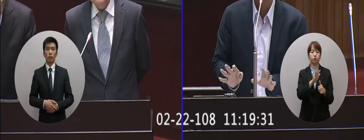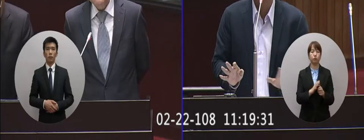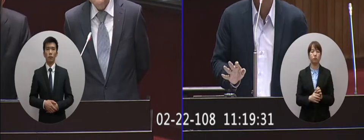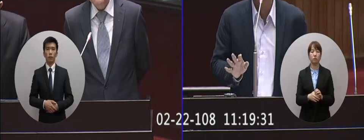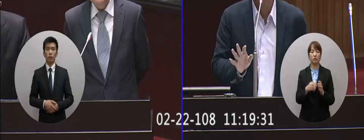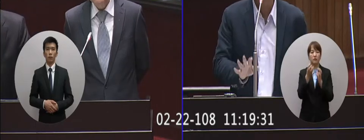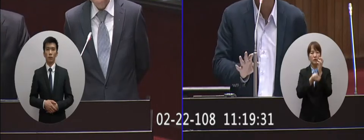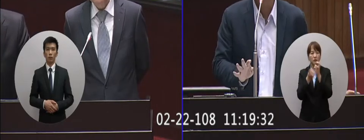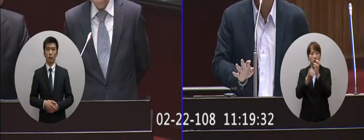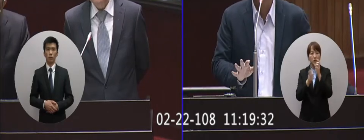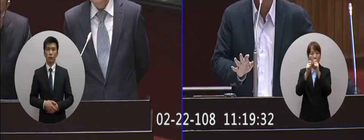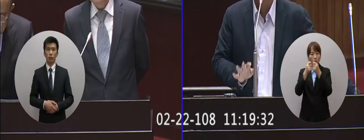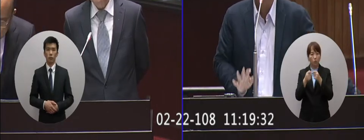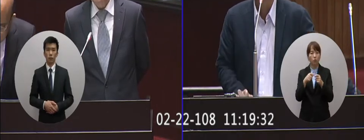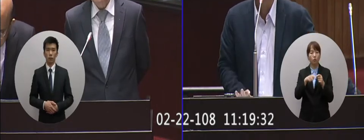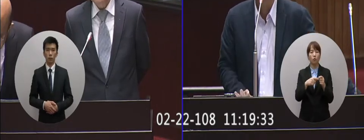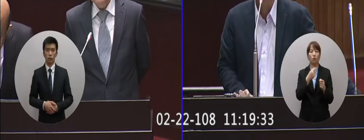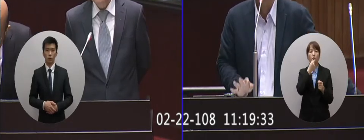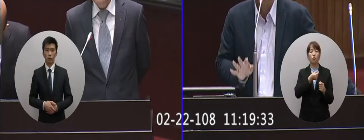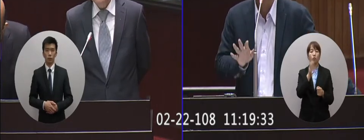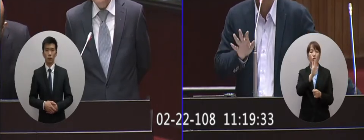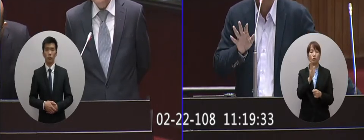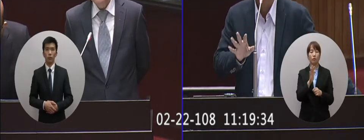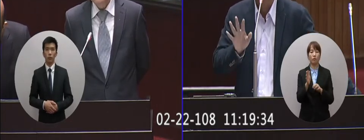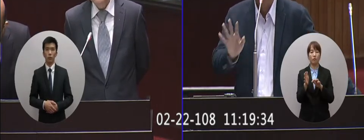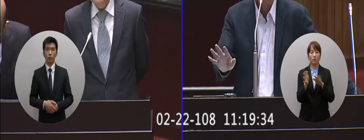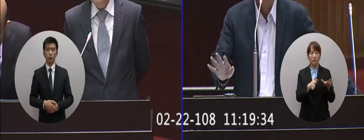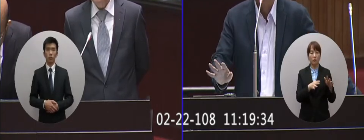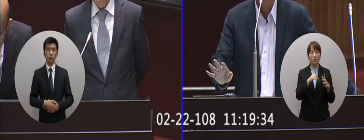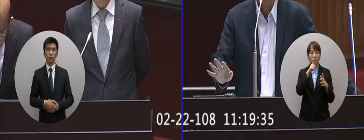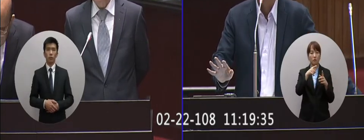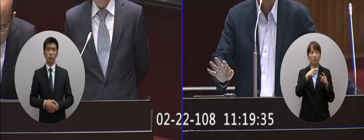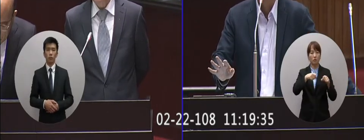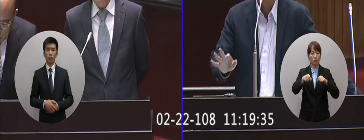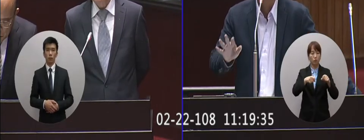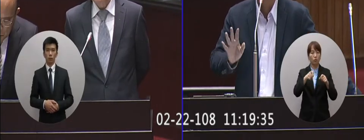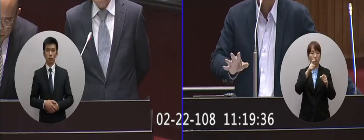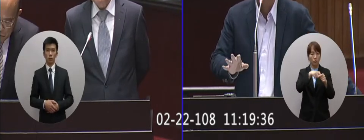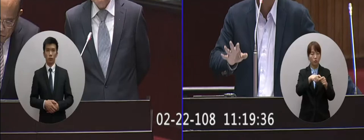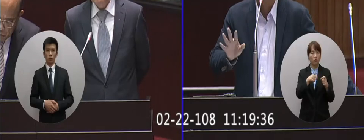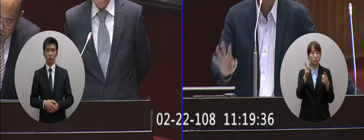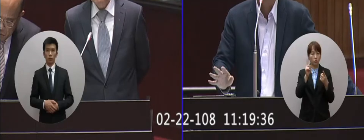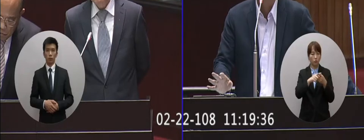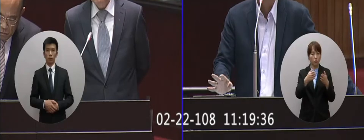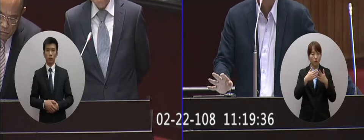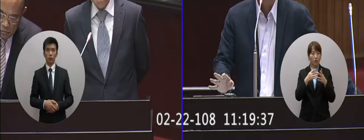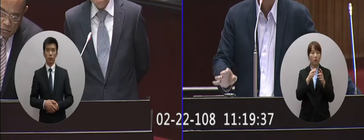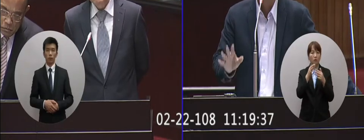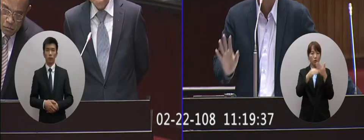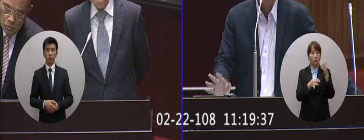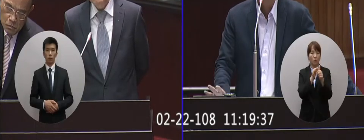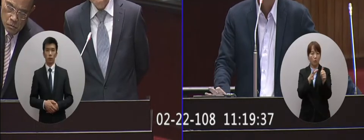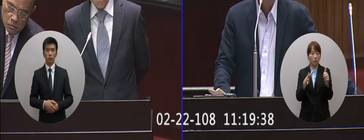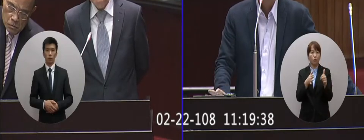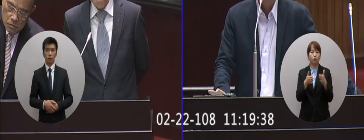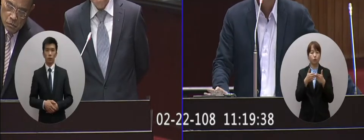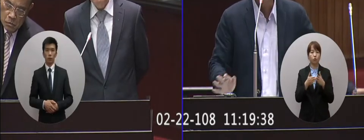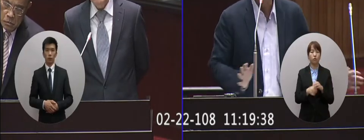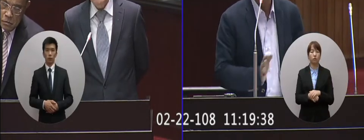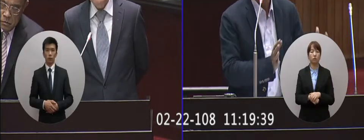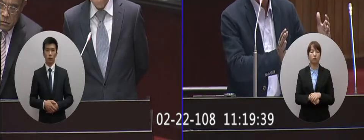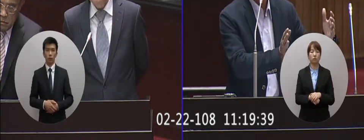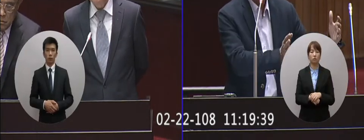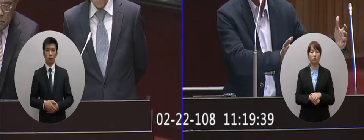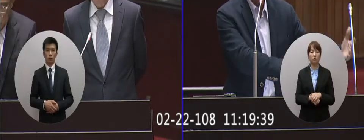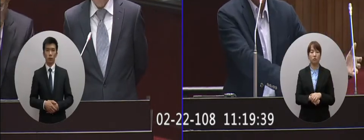那细节我们在院长这边我们就不用谈太多，但是就是说在整个方向上我们应该去放松放宽，你